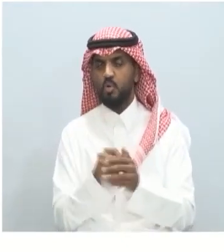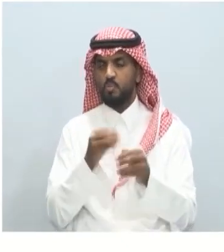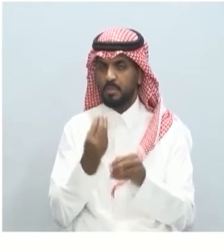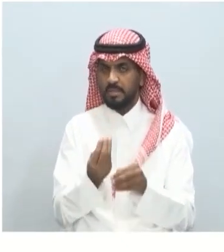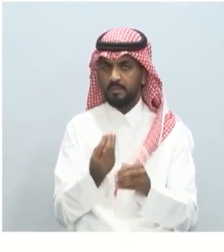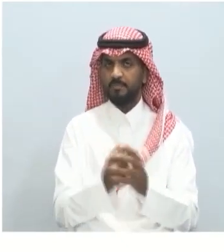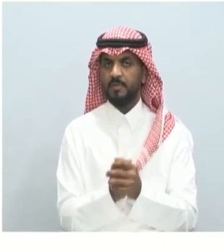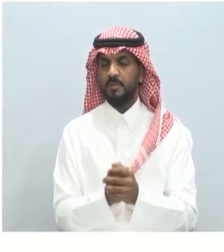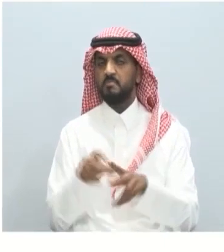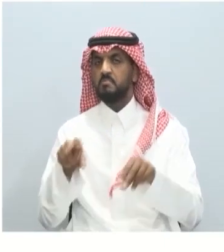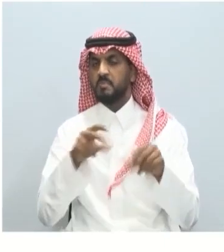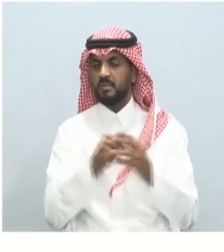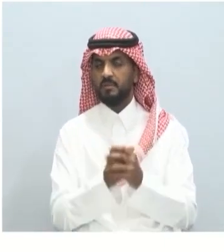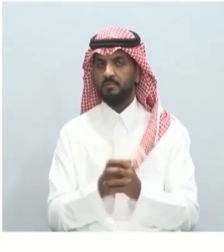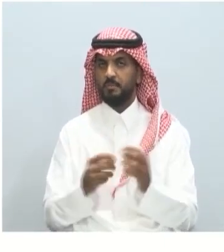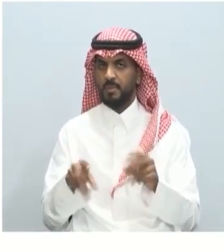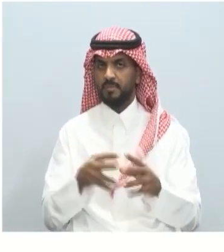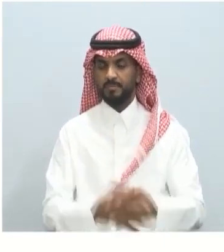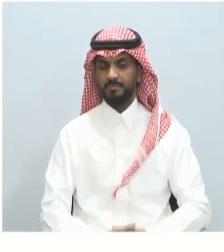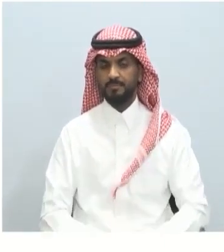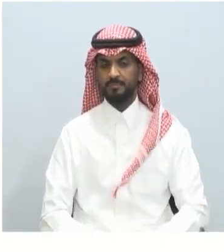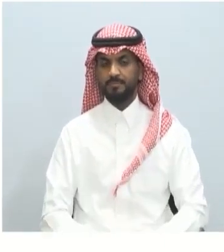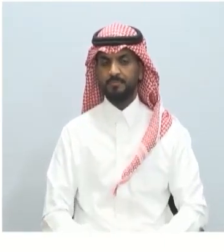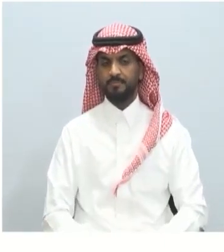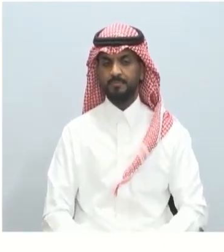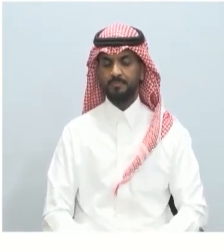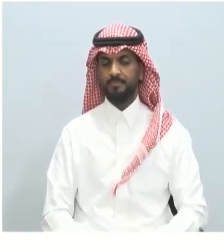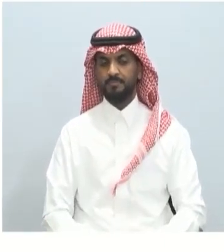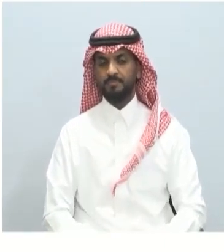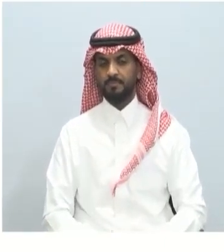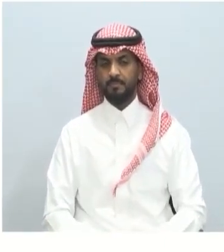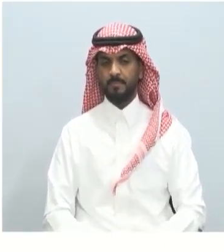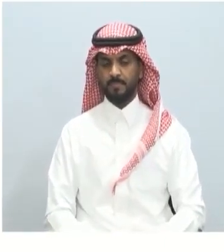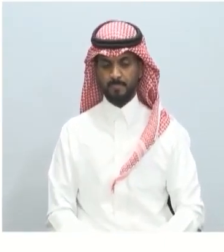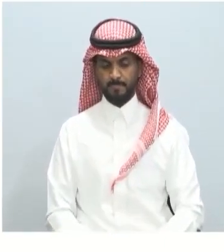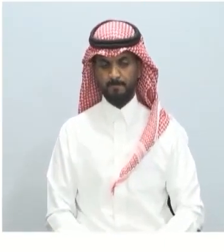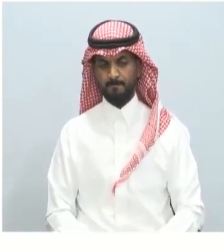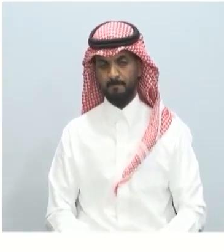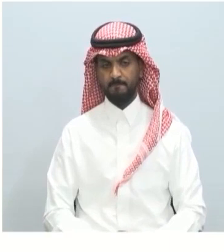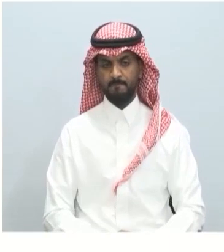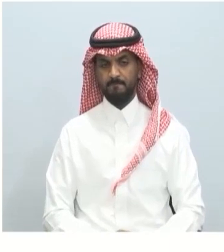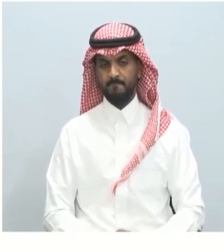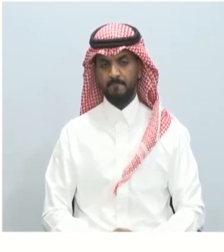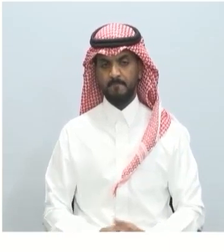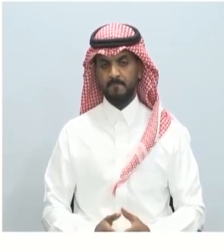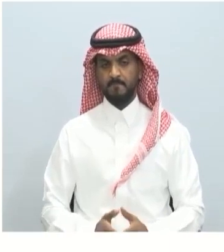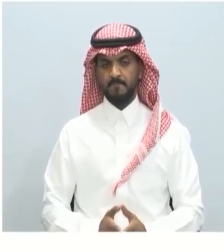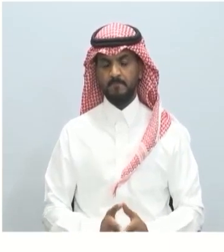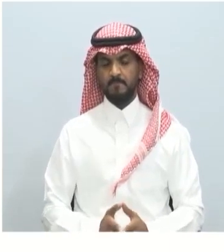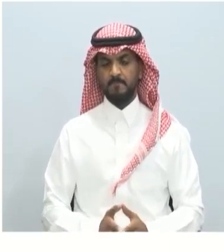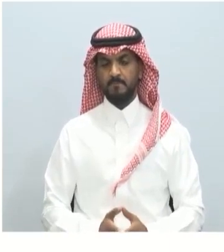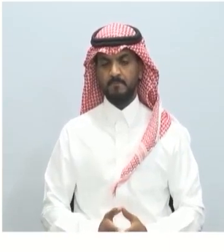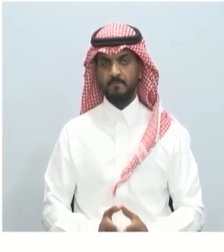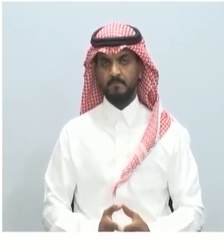البطيء ايضا هدفهم او هدفهما الوصول الى الى المعنى ووصولهم الى النهايه وصولهما الى النهايه فكذلك ايضا